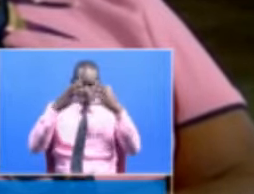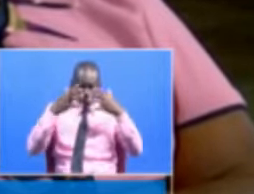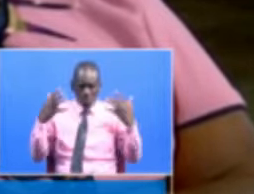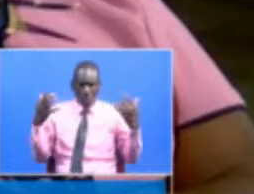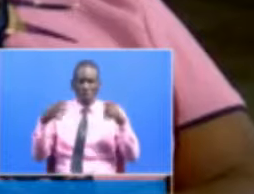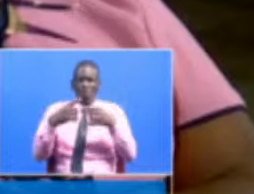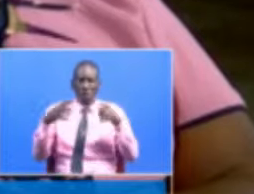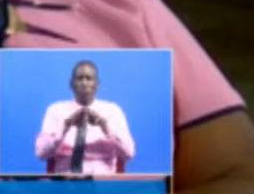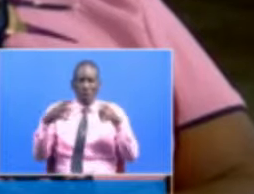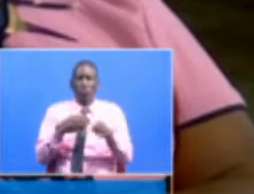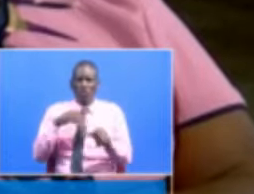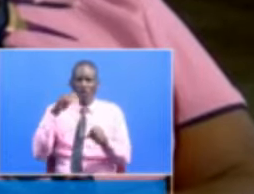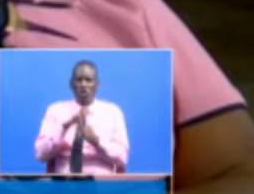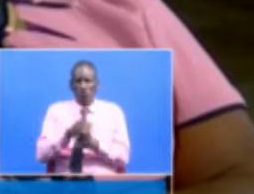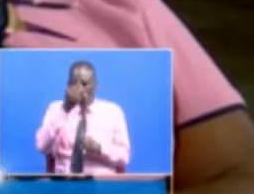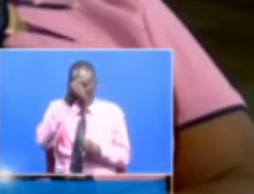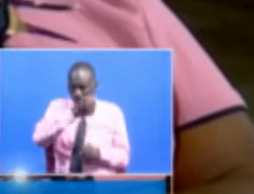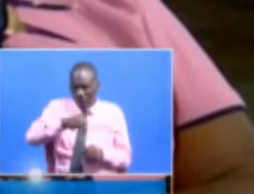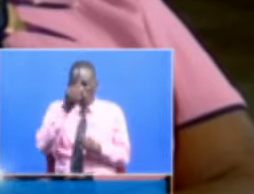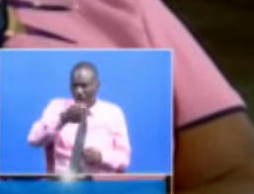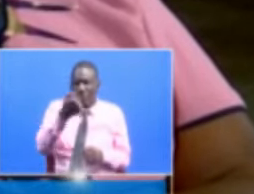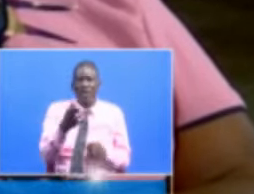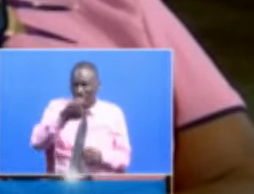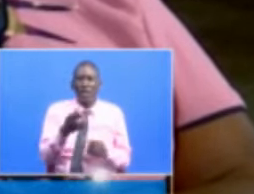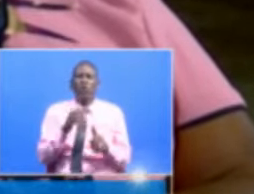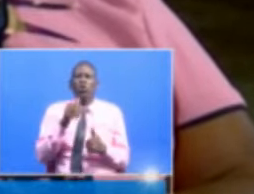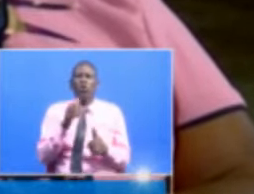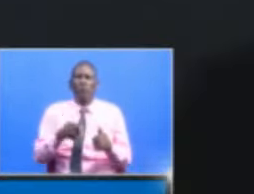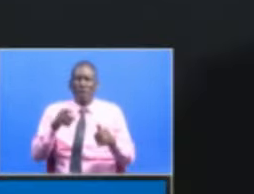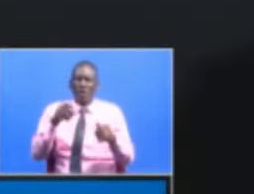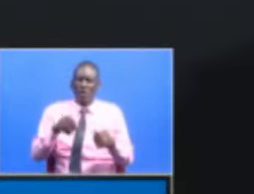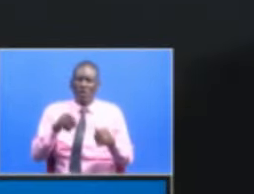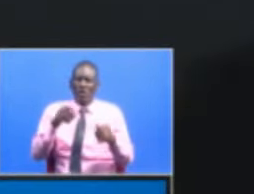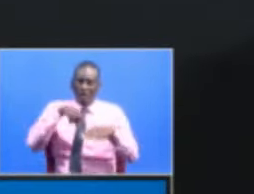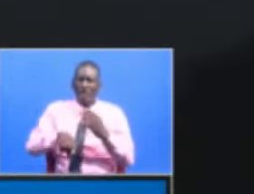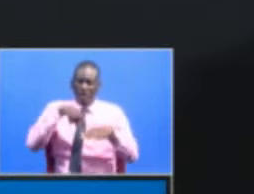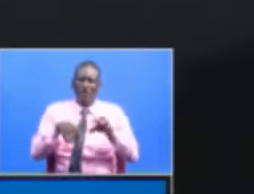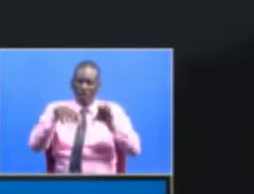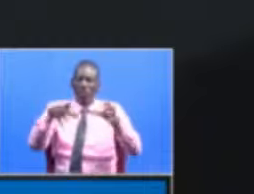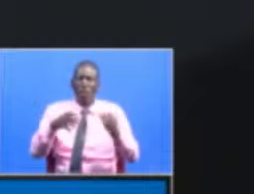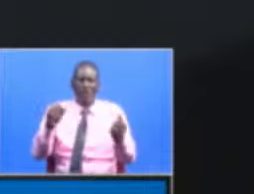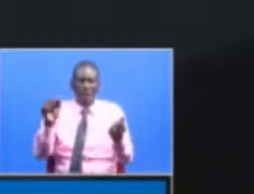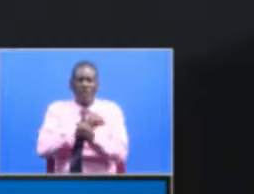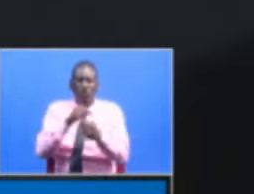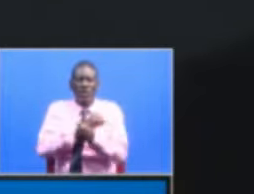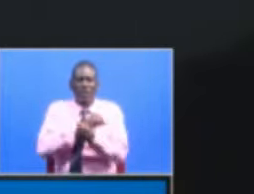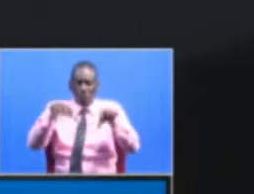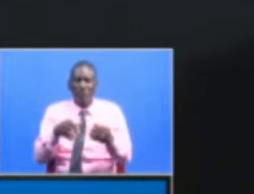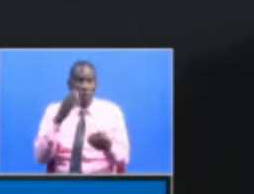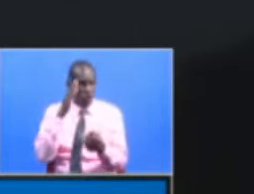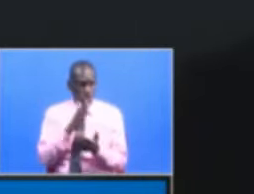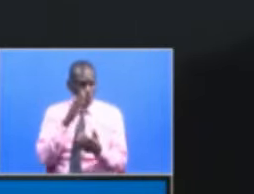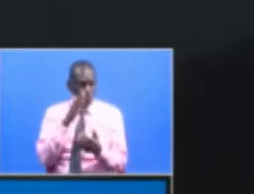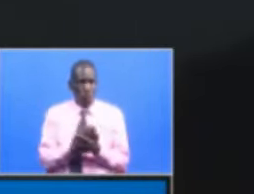lot of elephants ambayo huwa inaingia kwa mashamba, inaharibu. Hiyo ni kweli